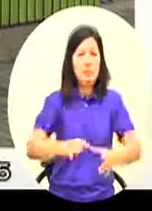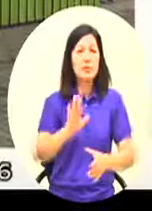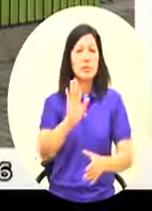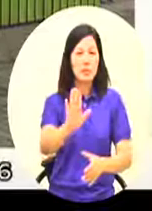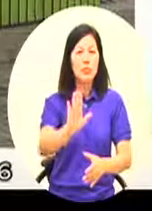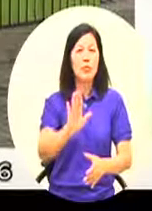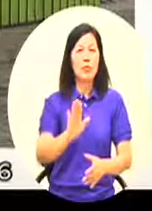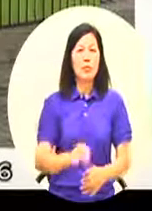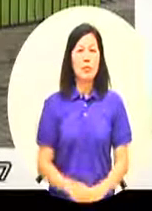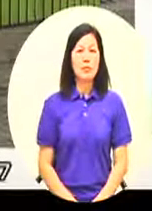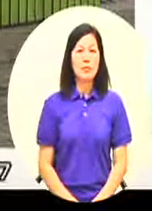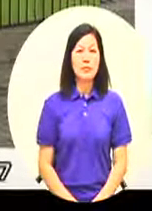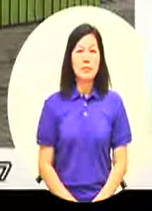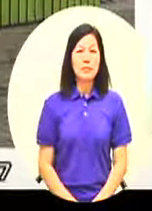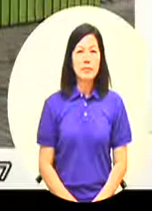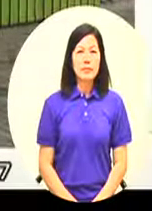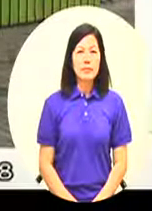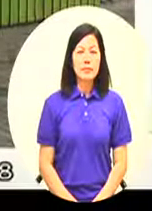有变电设施。